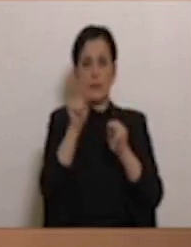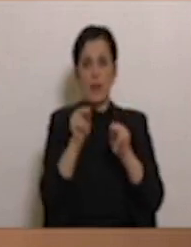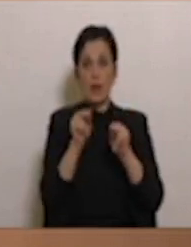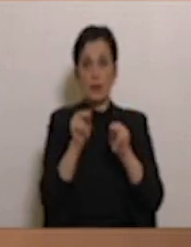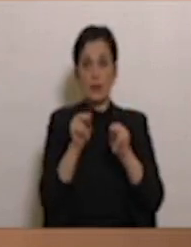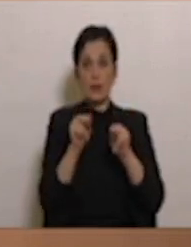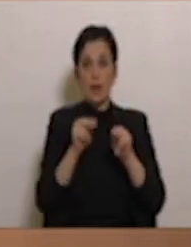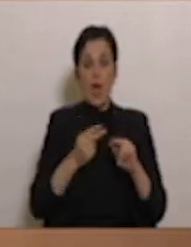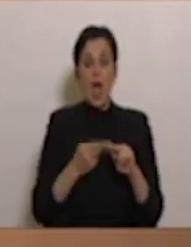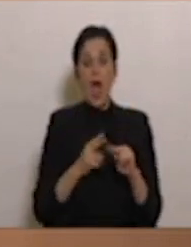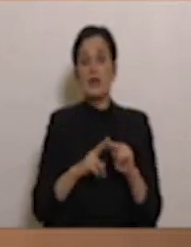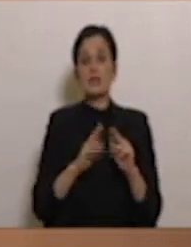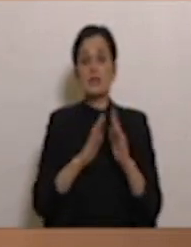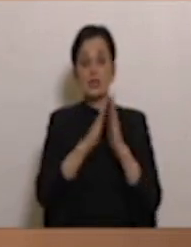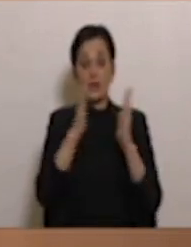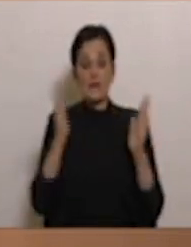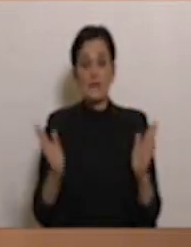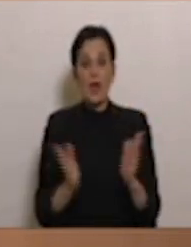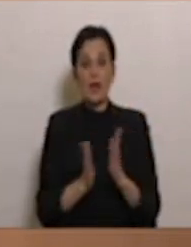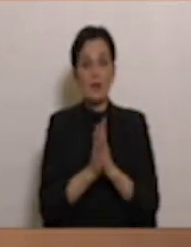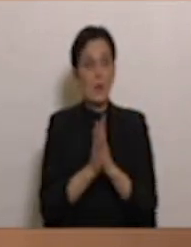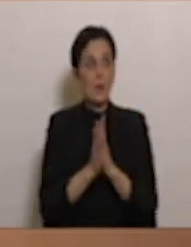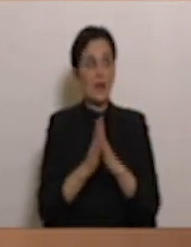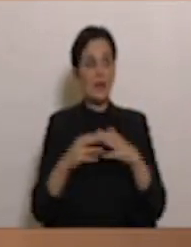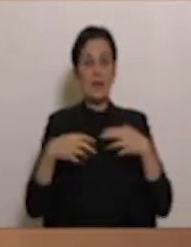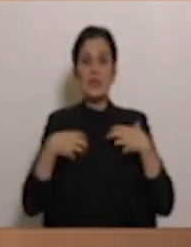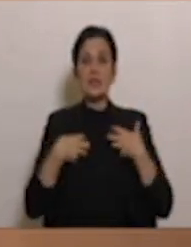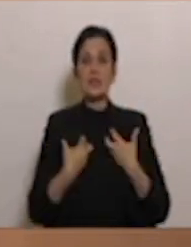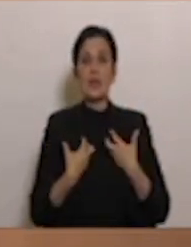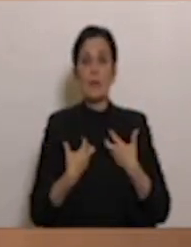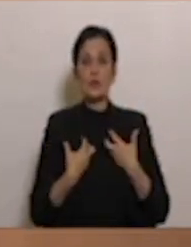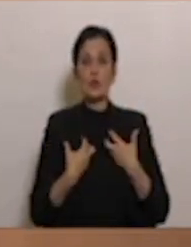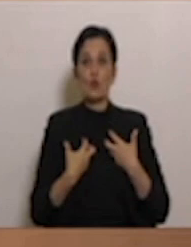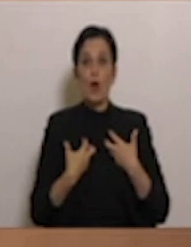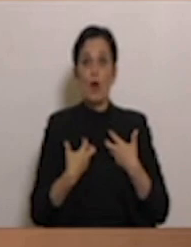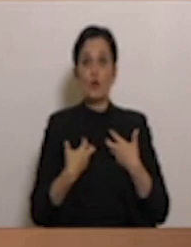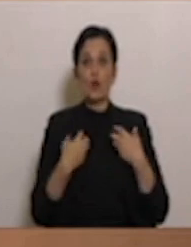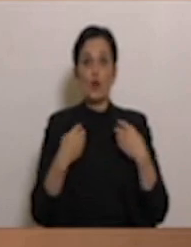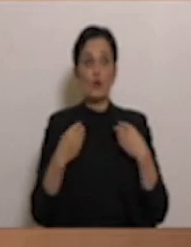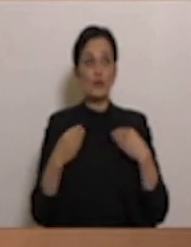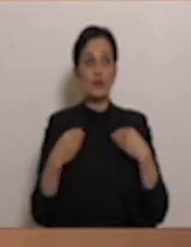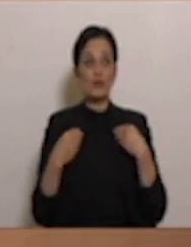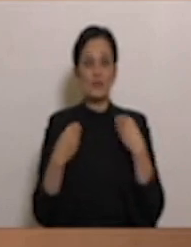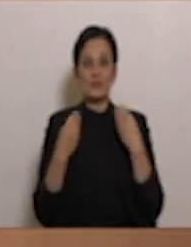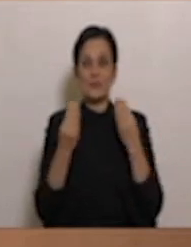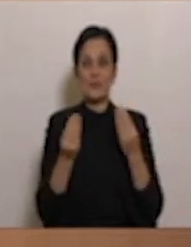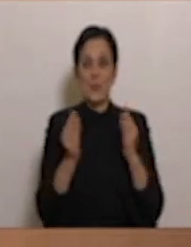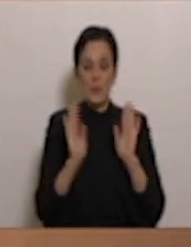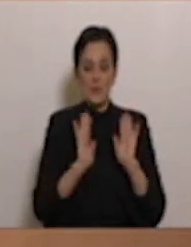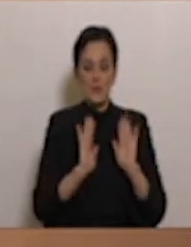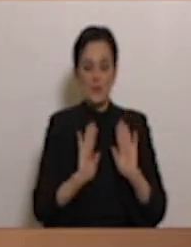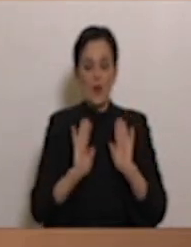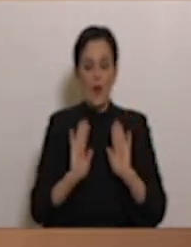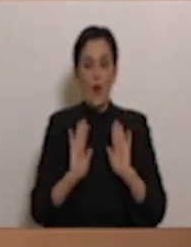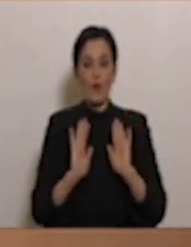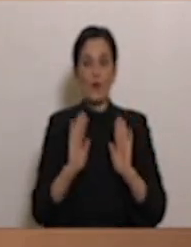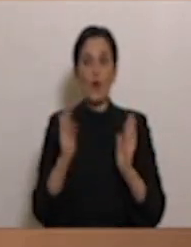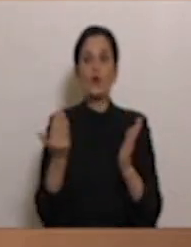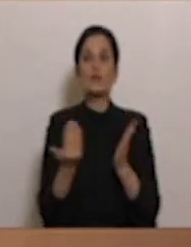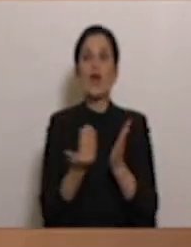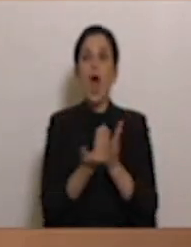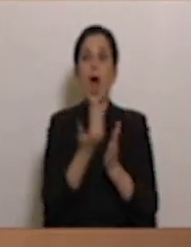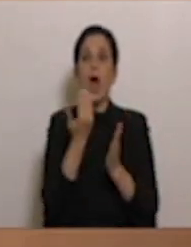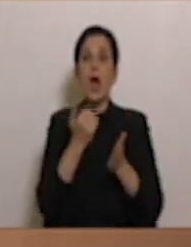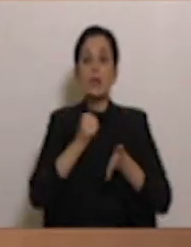ეს ყველაფერი სამწუხაროდ გვაძლევს მხოლოდ და მხოლოდ კიდევ ერთხელ ახალ საბავს